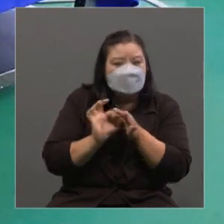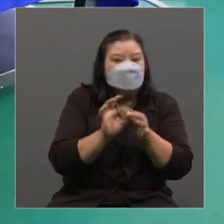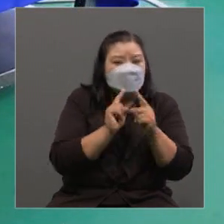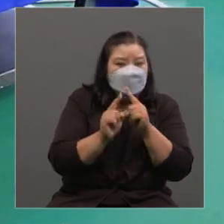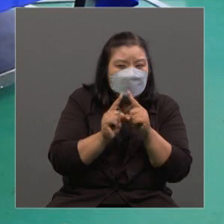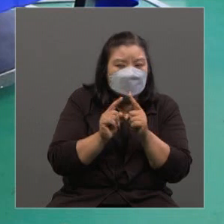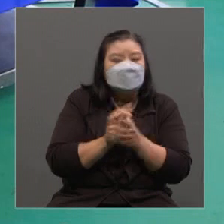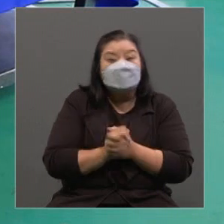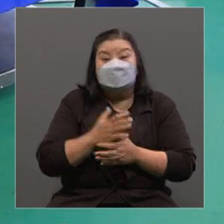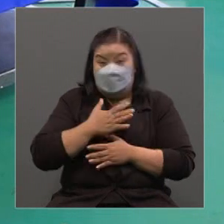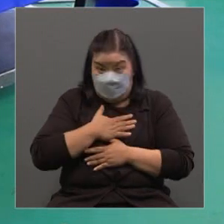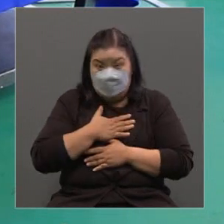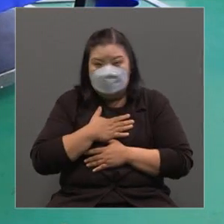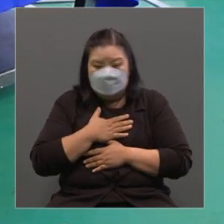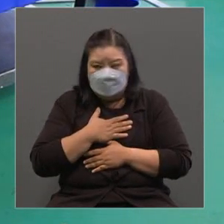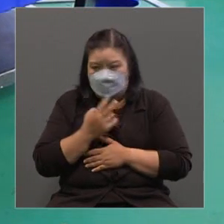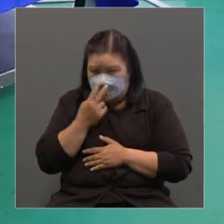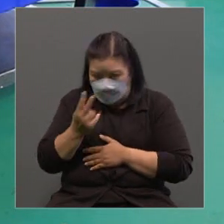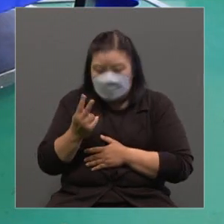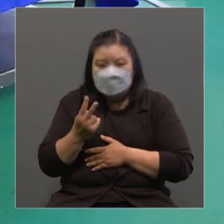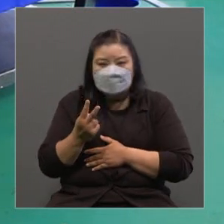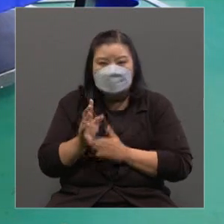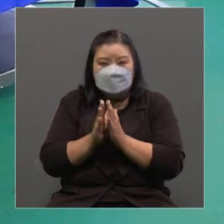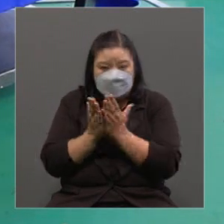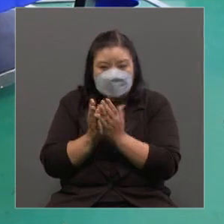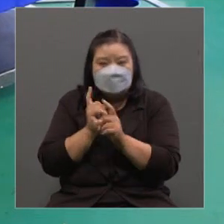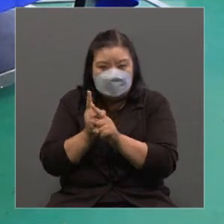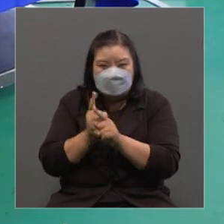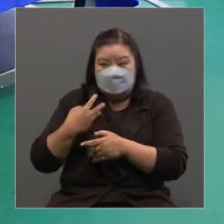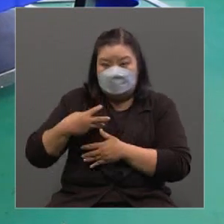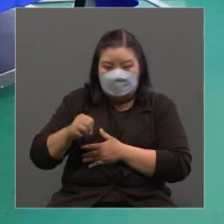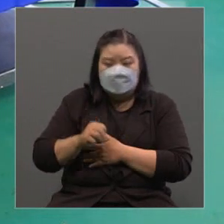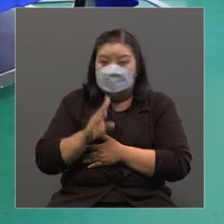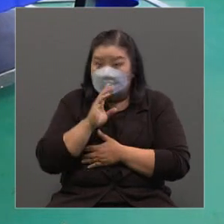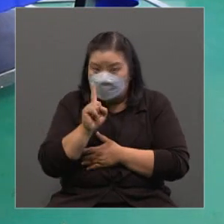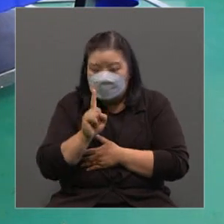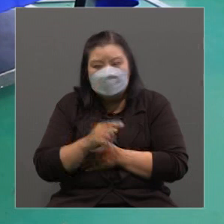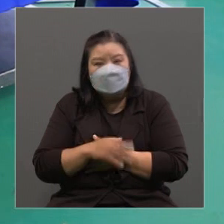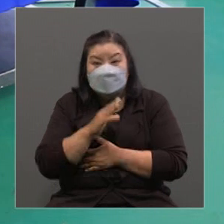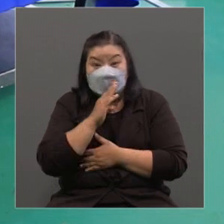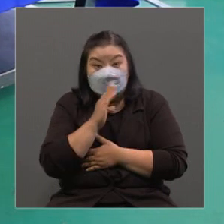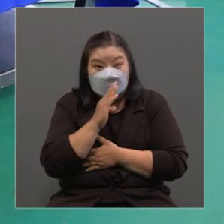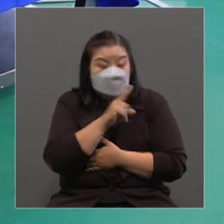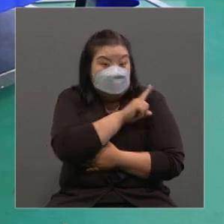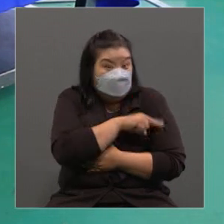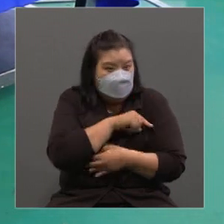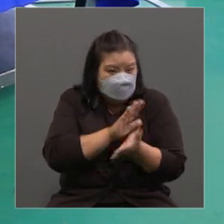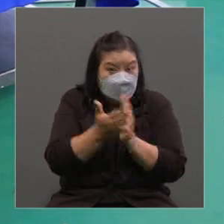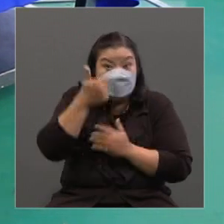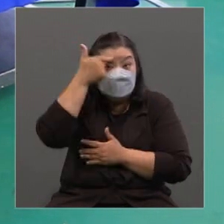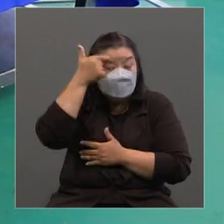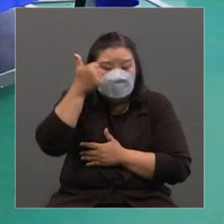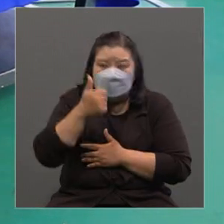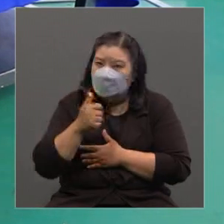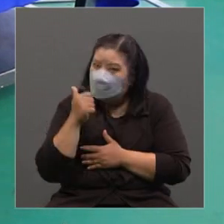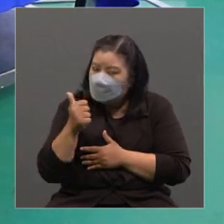ผมได้ศึกษาเอกสารเผยแพร่จากคณะเภสัชมหาวิทยาลัยมหิดลนะครับพบว่ามีสรรพคุณมากกว่ากระเทียมสดถึง13เท่าโดยมีสรรพคุณต้านอนุมูลอิส